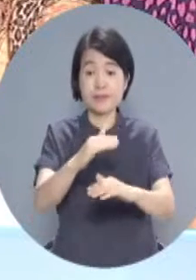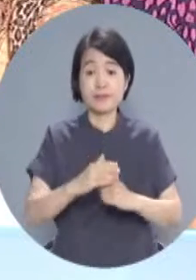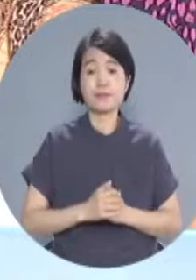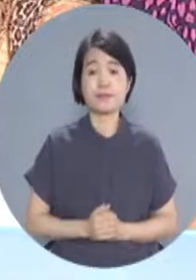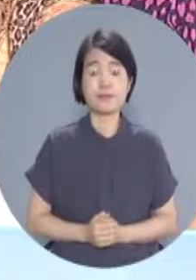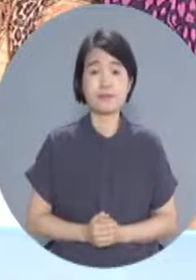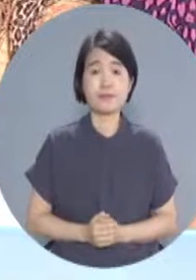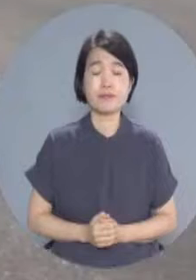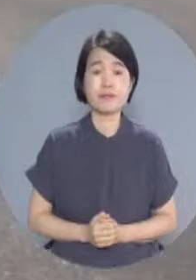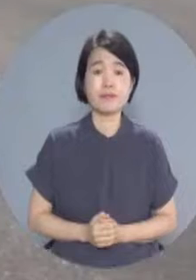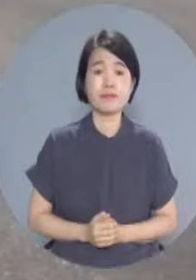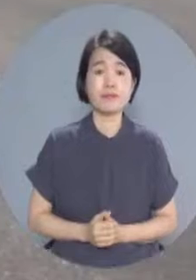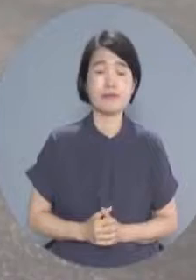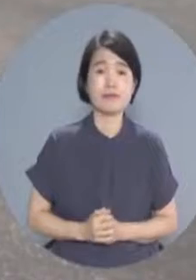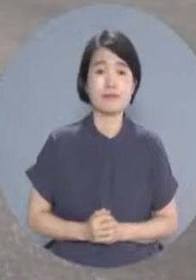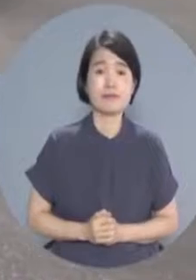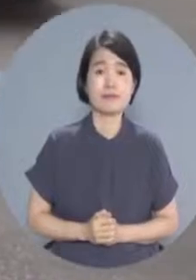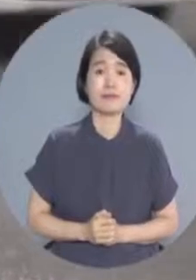취재했습니다.